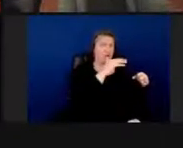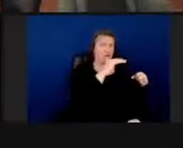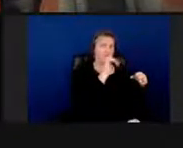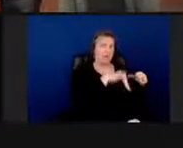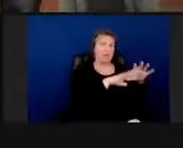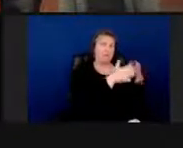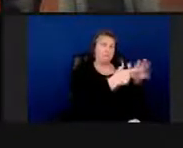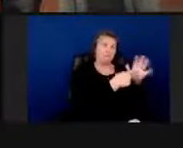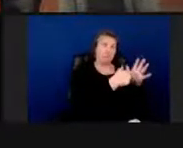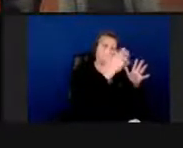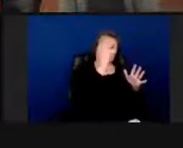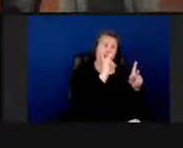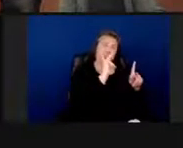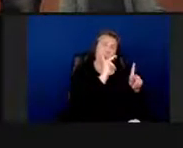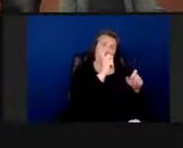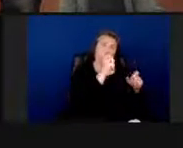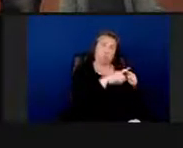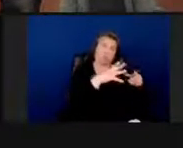ilitumika,